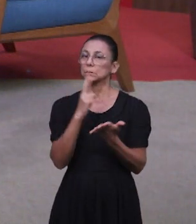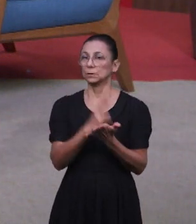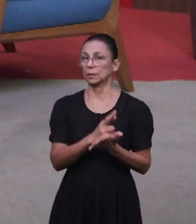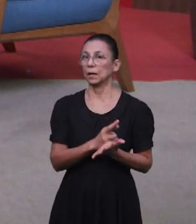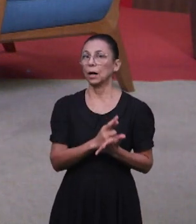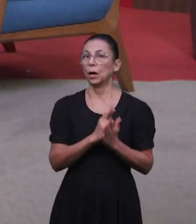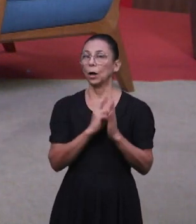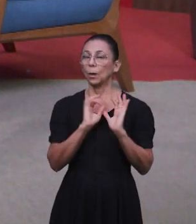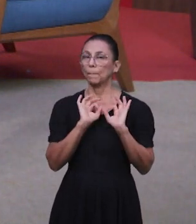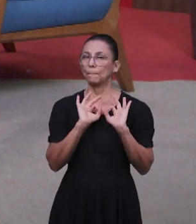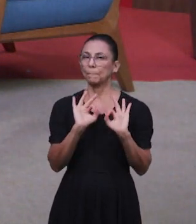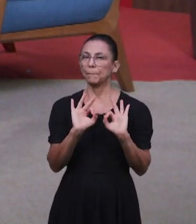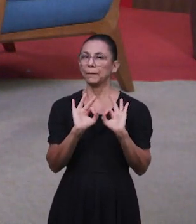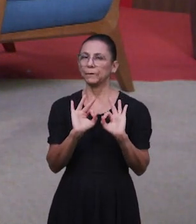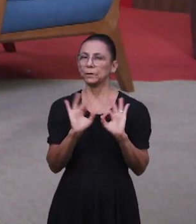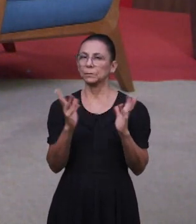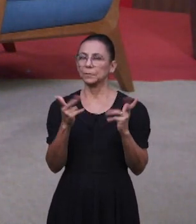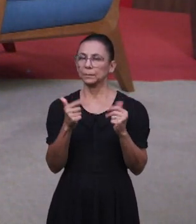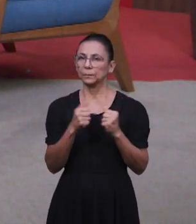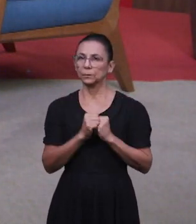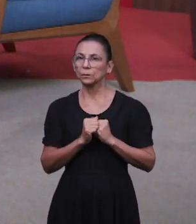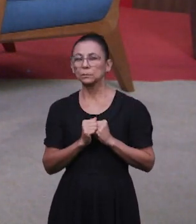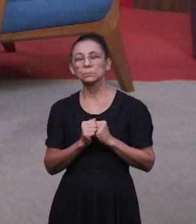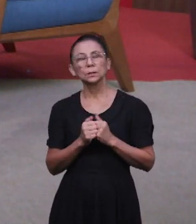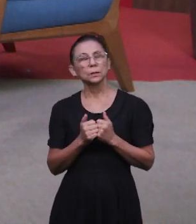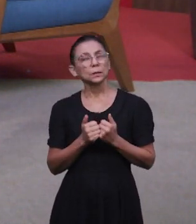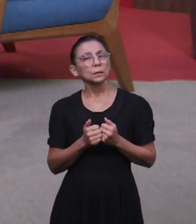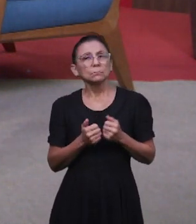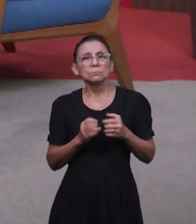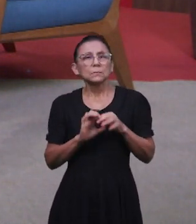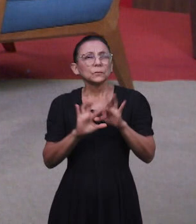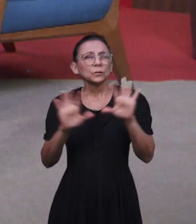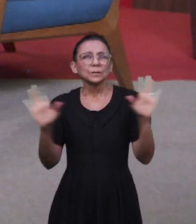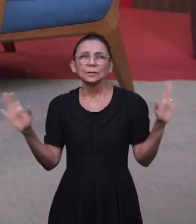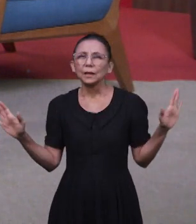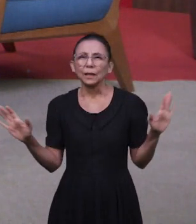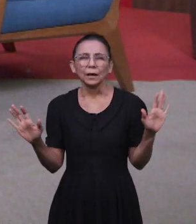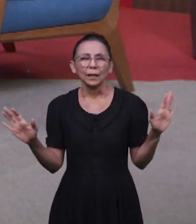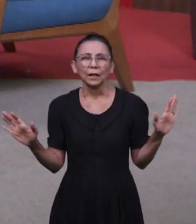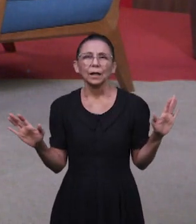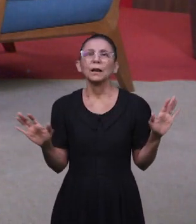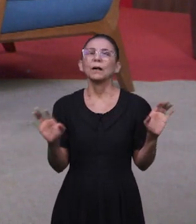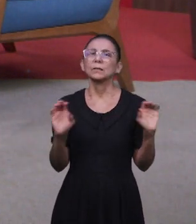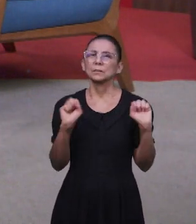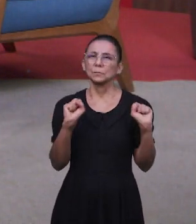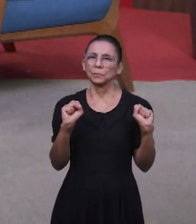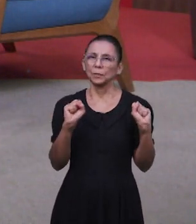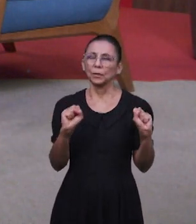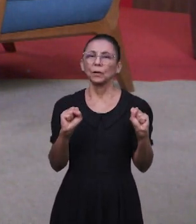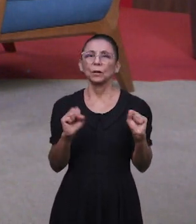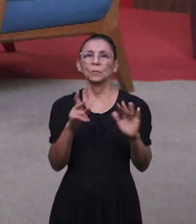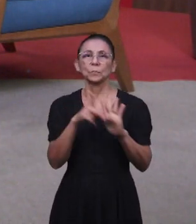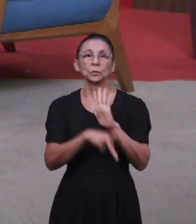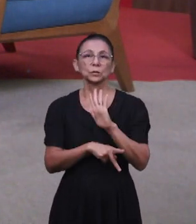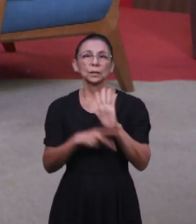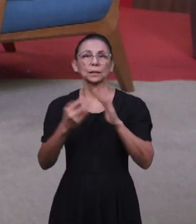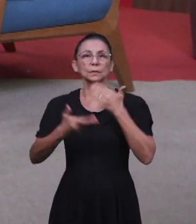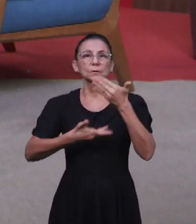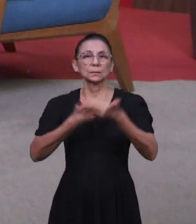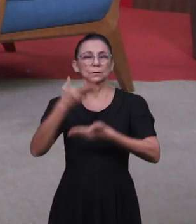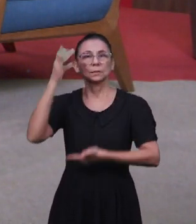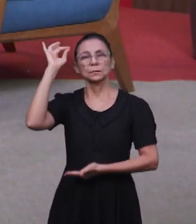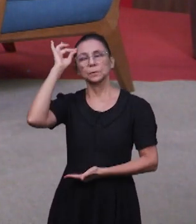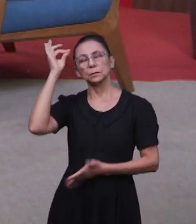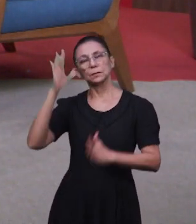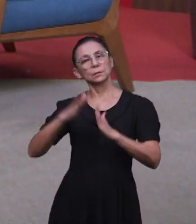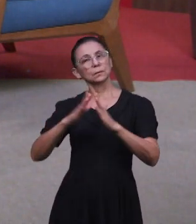qui apporte des résultats notables, merveilleux. Et comme je vous ai dit, il est disponible pour vous. Vous pouvez vous bénéficier de